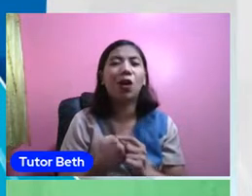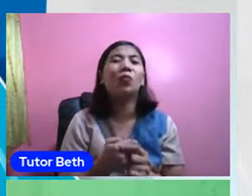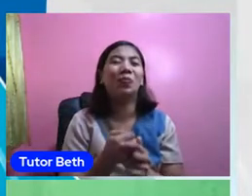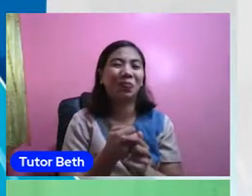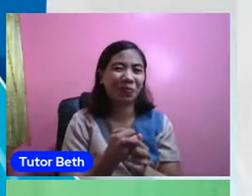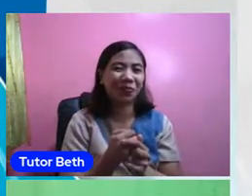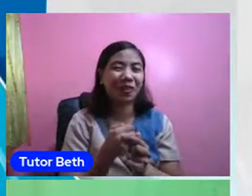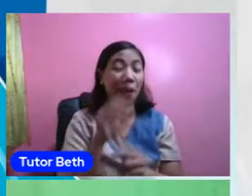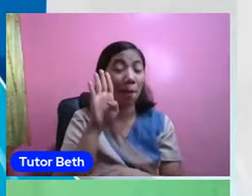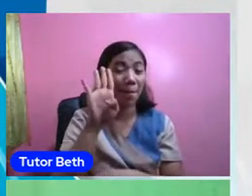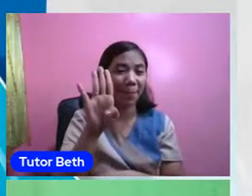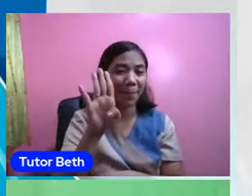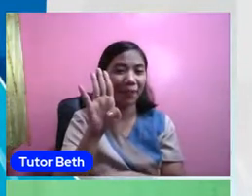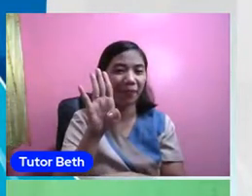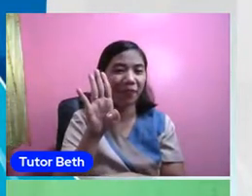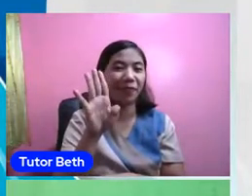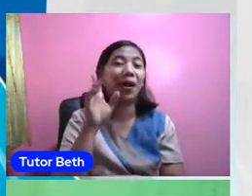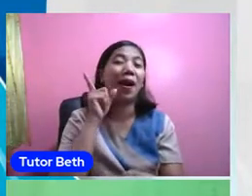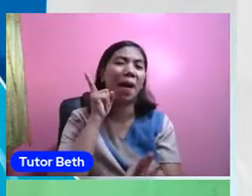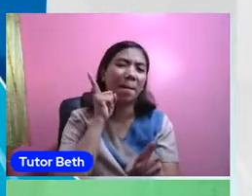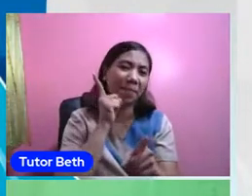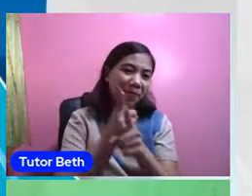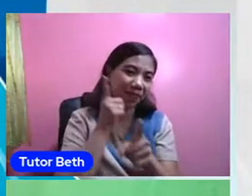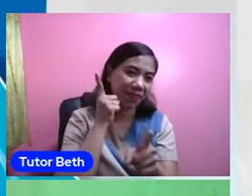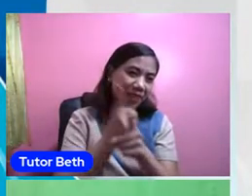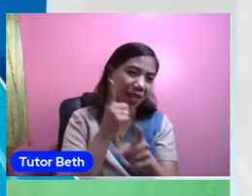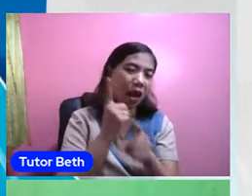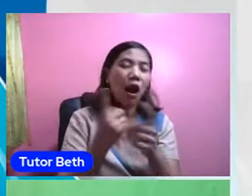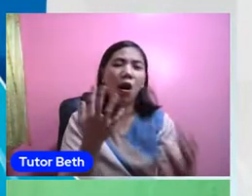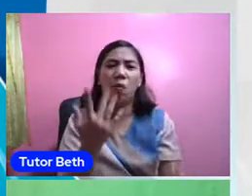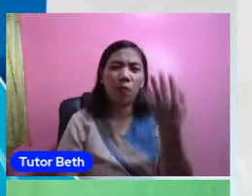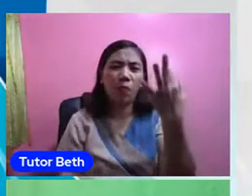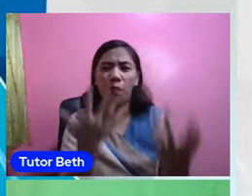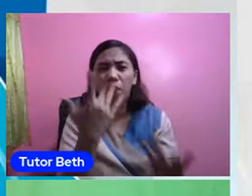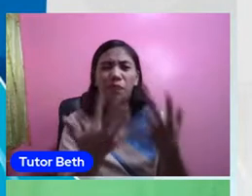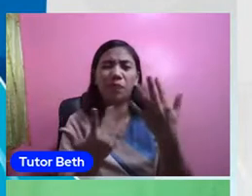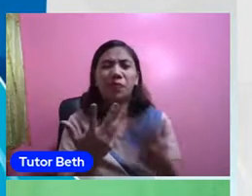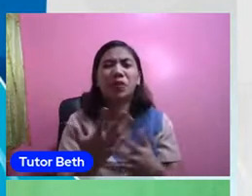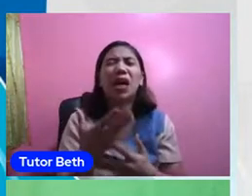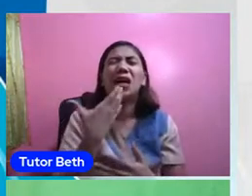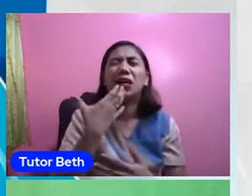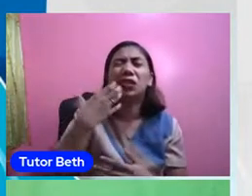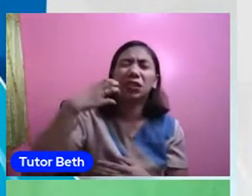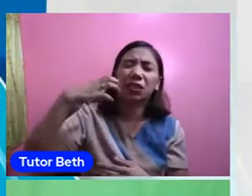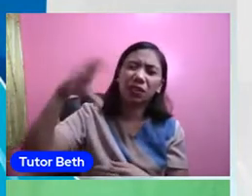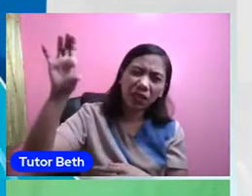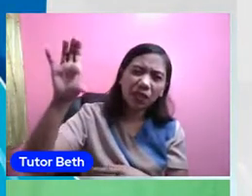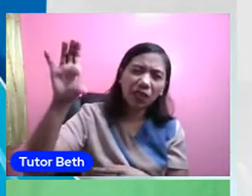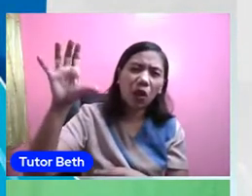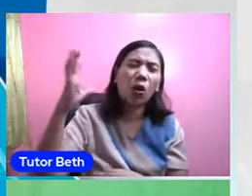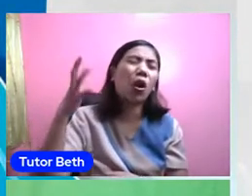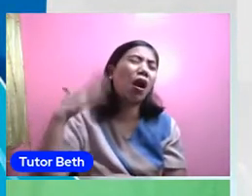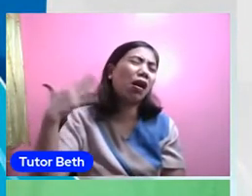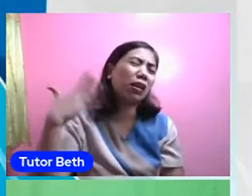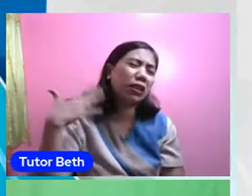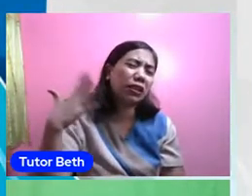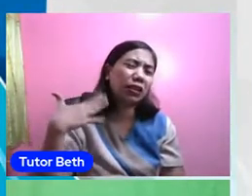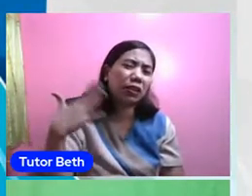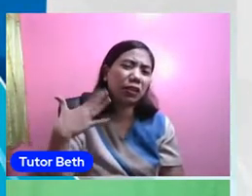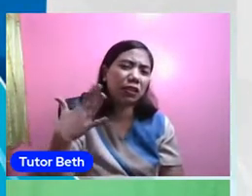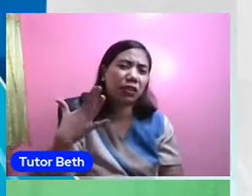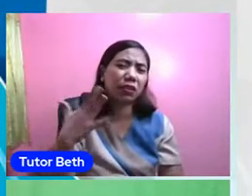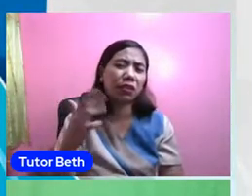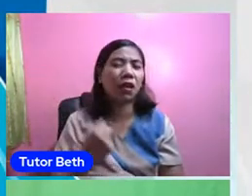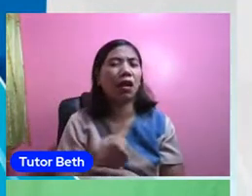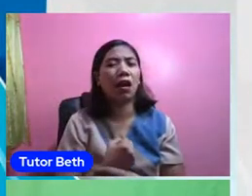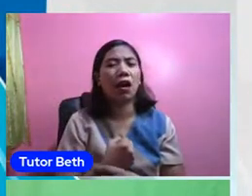Okay. Letter B, Sunog. Kasi, dahil sa tindi ng sikat ng araw, dahil sa mainit, sobrang init, so,